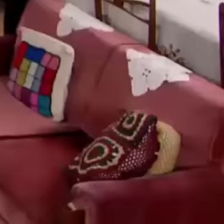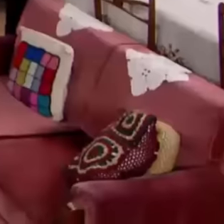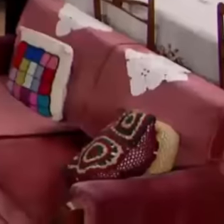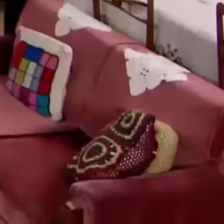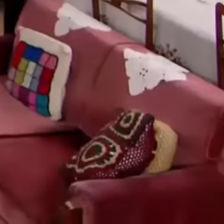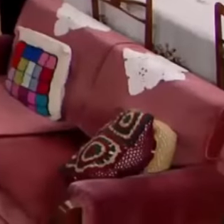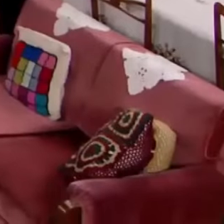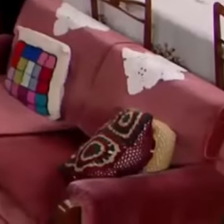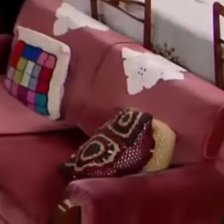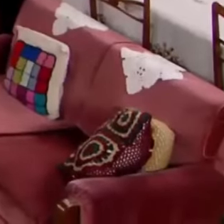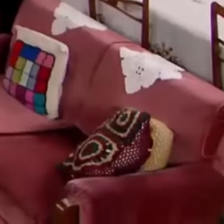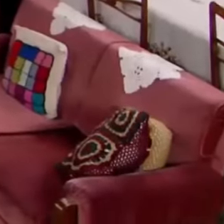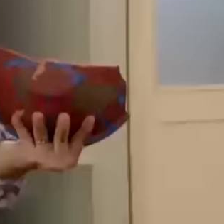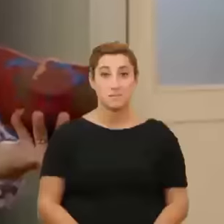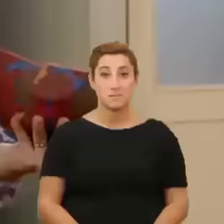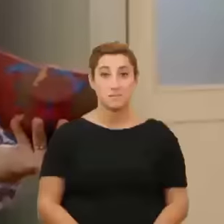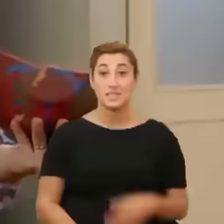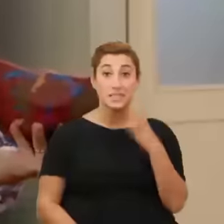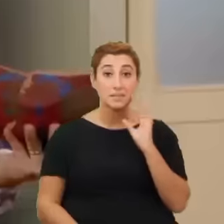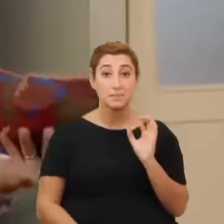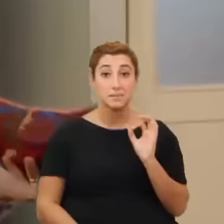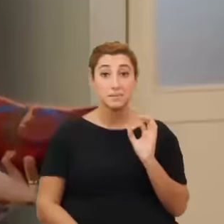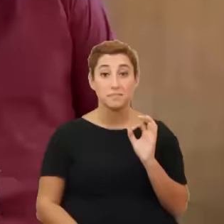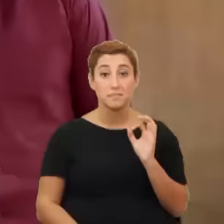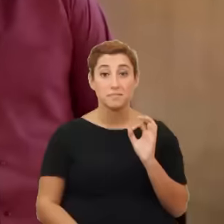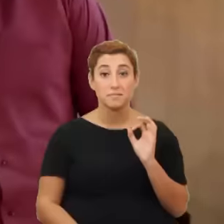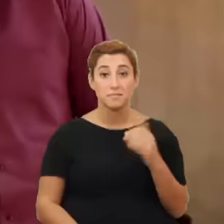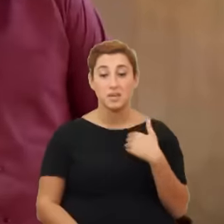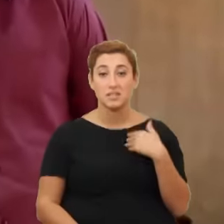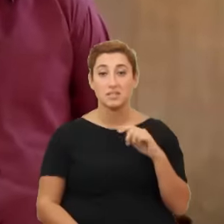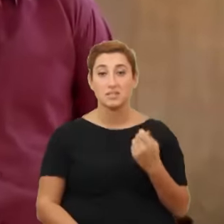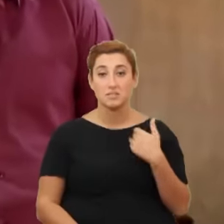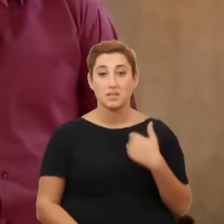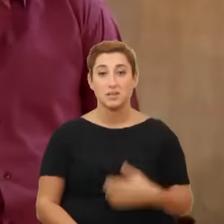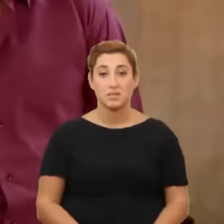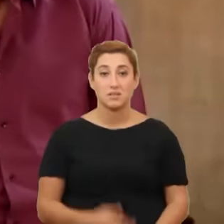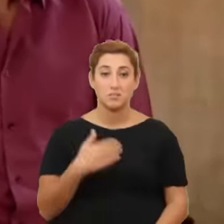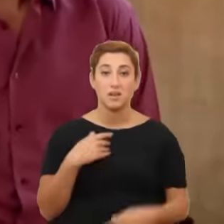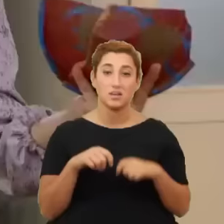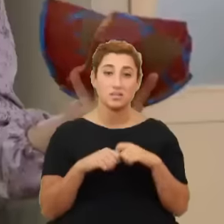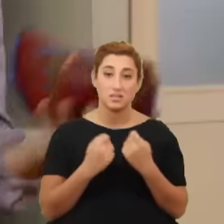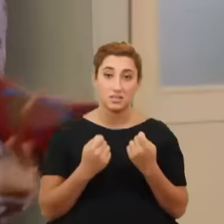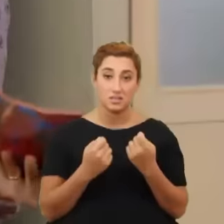suçu üzerine alacak ama dili varmıyor. Kim? Ben kırdım onu bir tane. Ben kırdım.